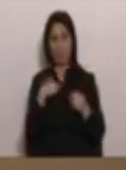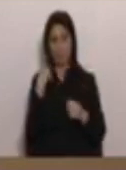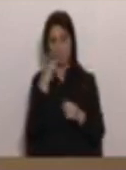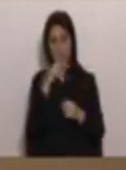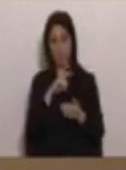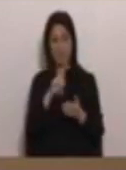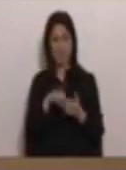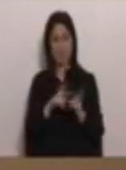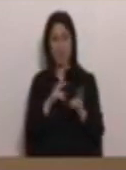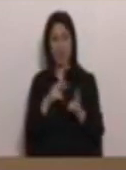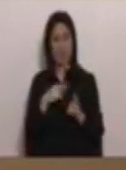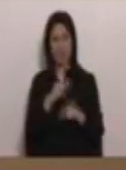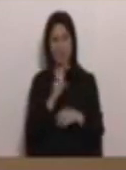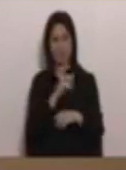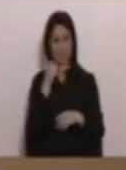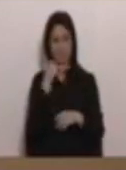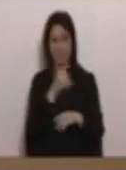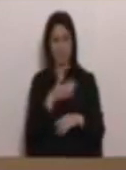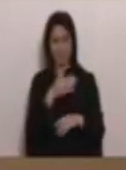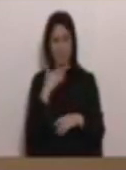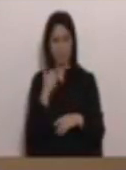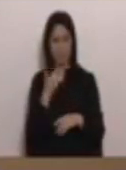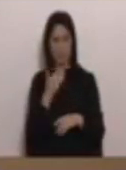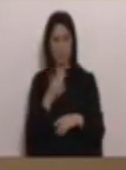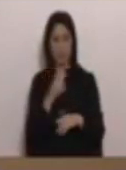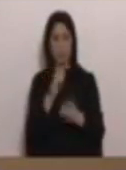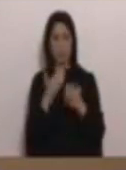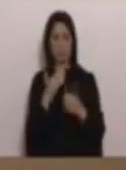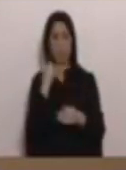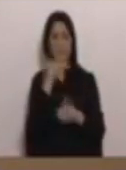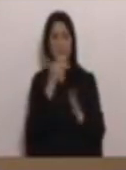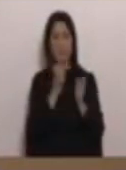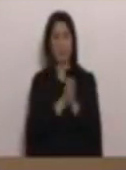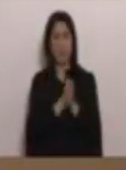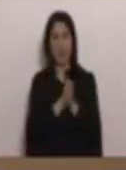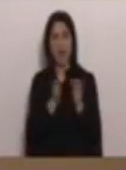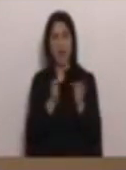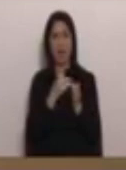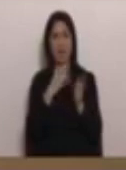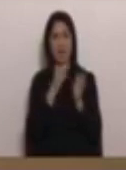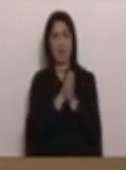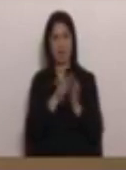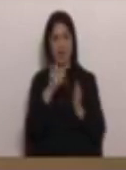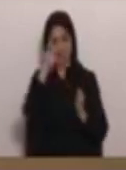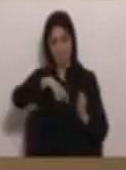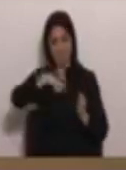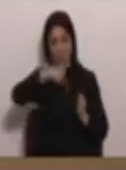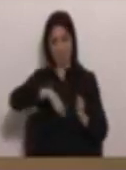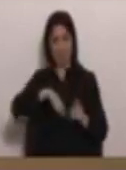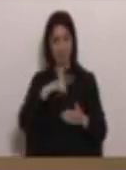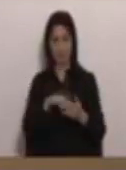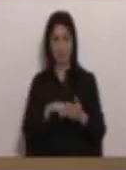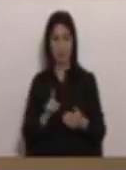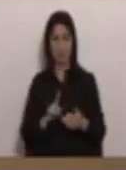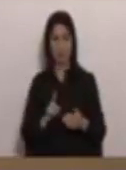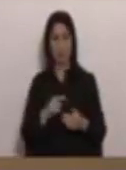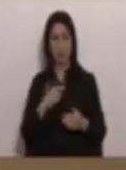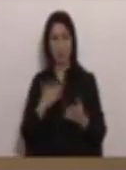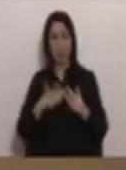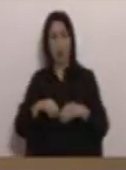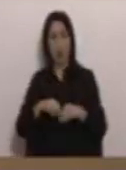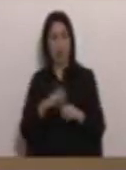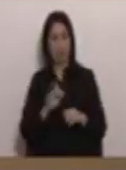საკითხებზე არავინ არაფერზე არ ეკავს. თუ დამირეკია და მithოვია, არაფერი არ მithოვია პირად საკითხზე, ან ჩემი ოჯახის